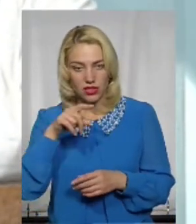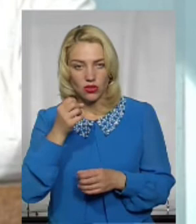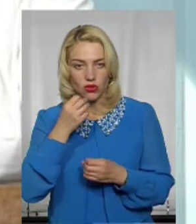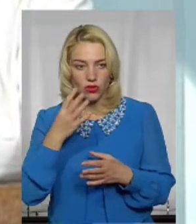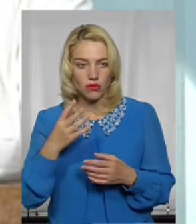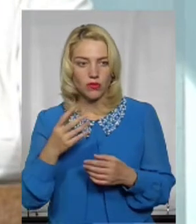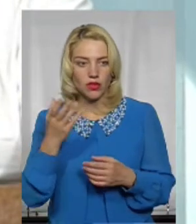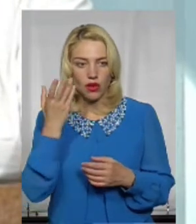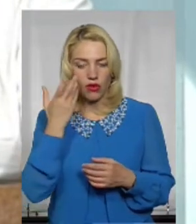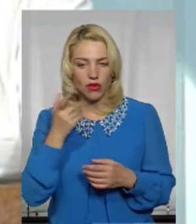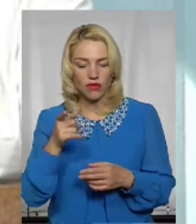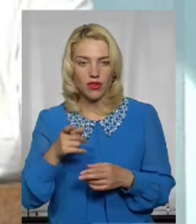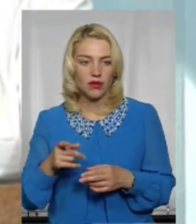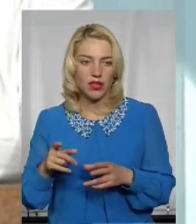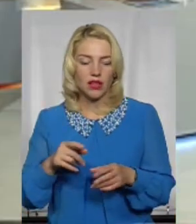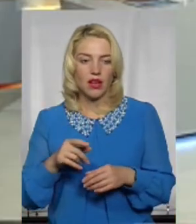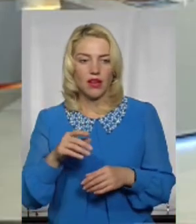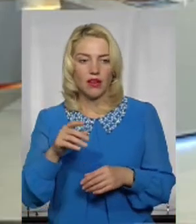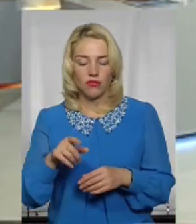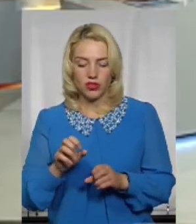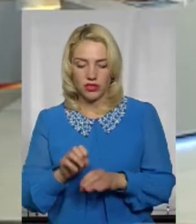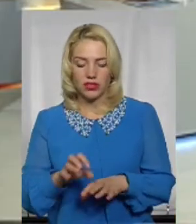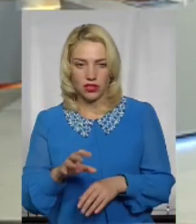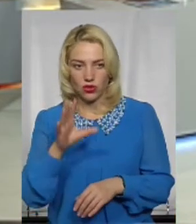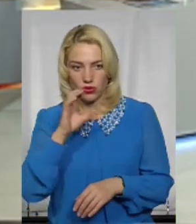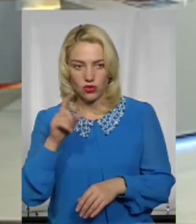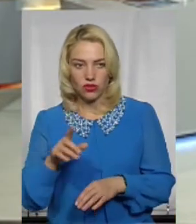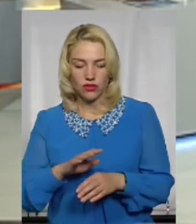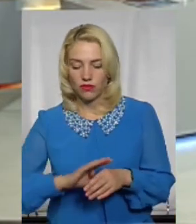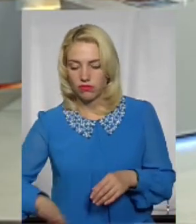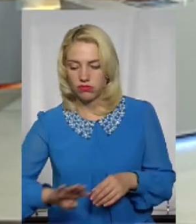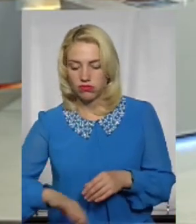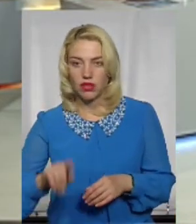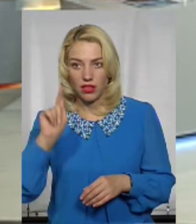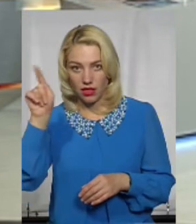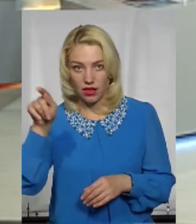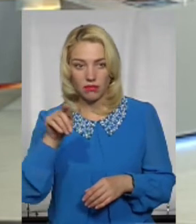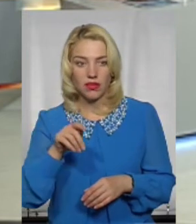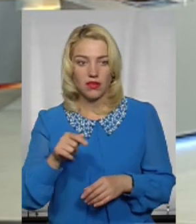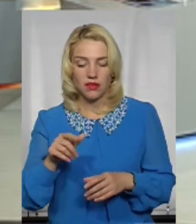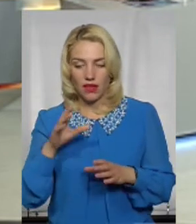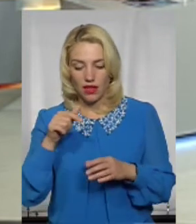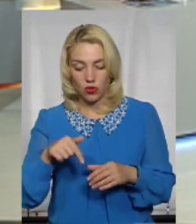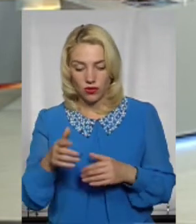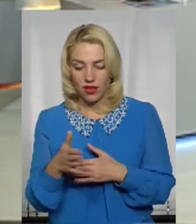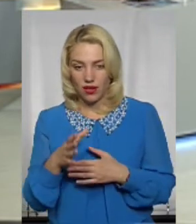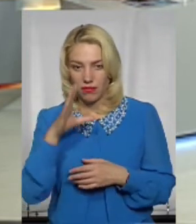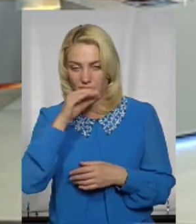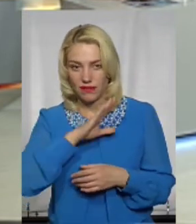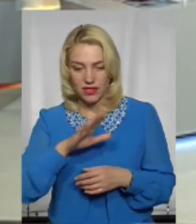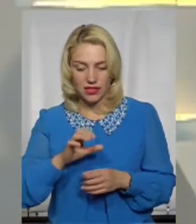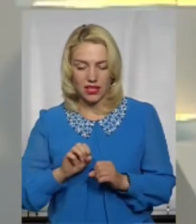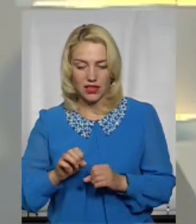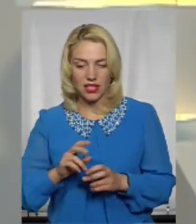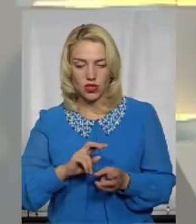собі зроблять вночі скиди. Вода собі пройде туди, і там буде вона дохнути. А тут можеш і не встигнути просто вмерти. Я хочу